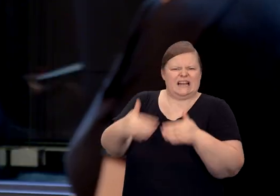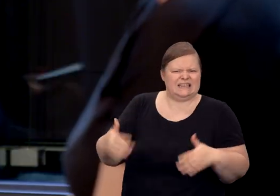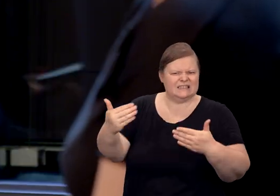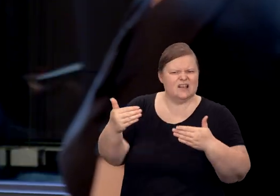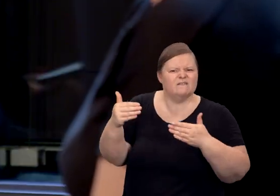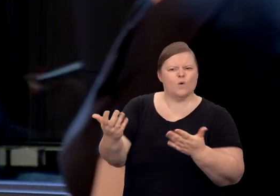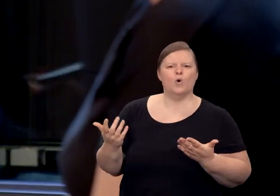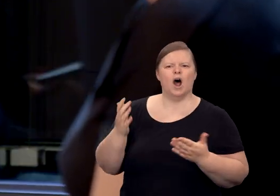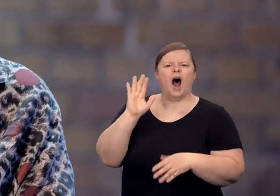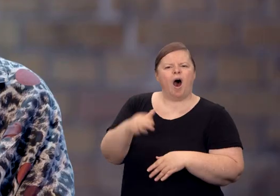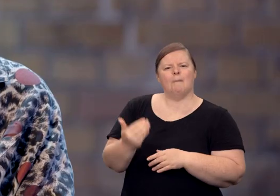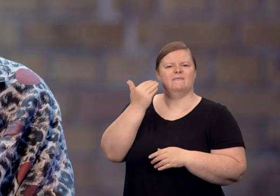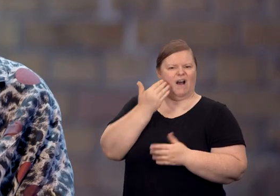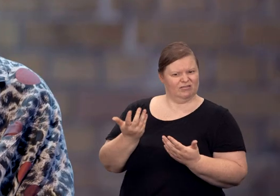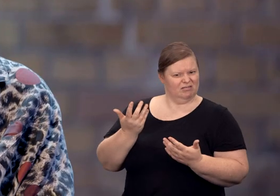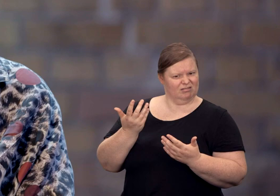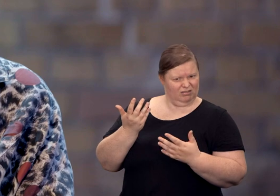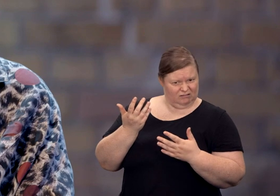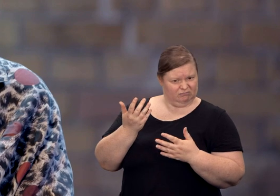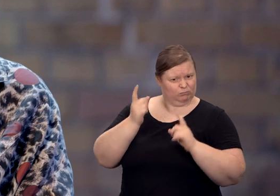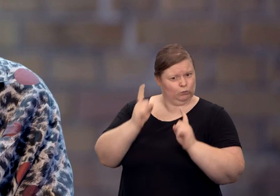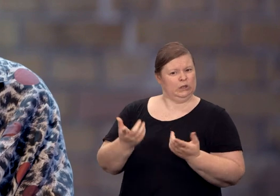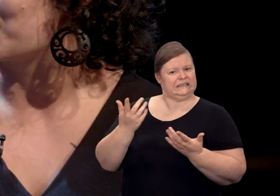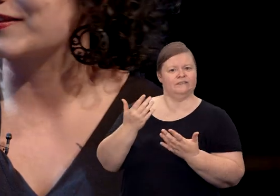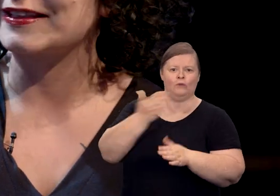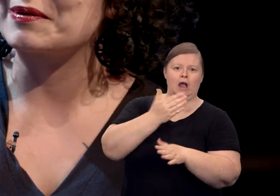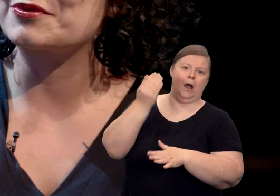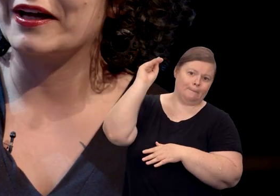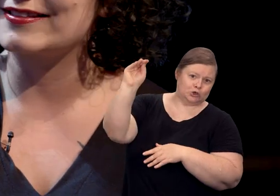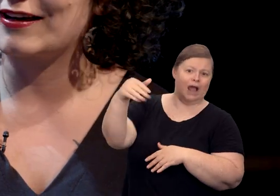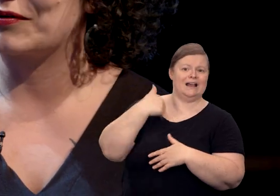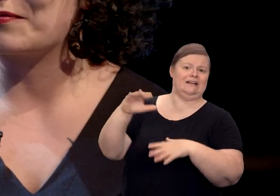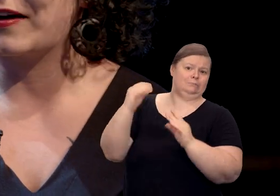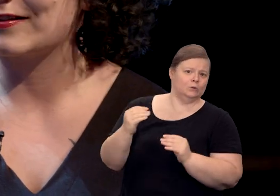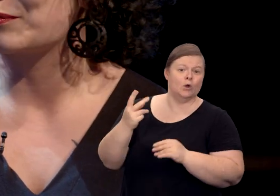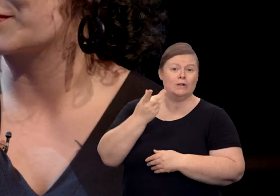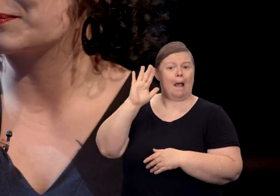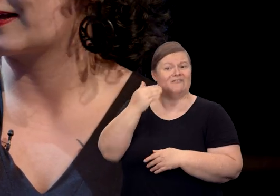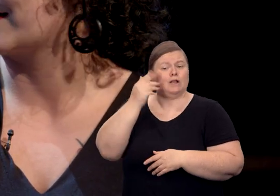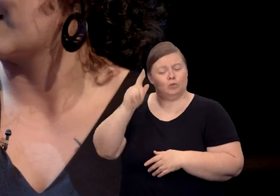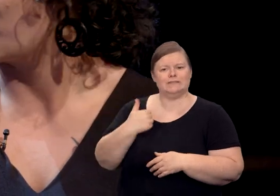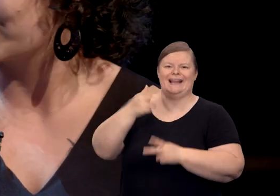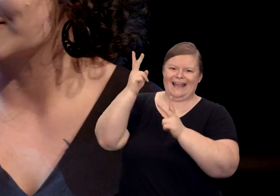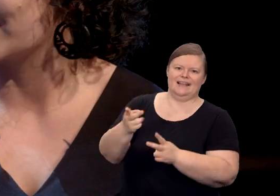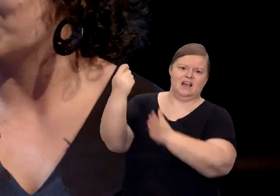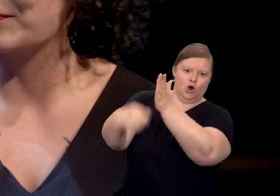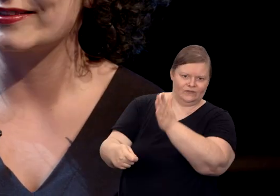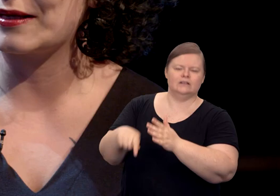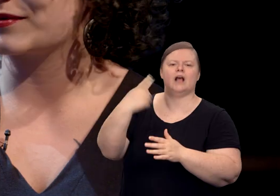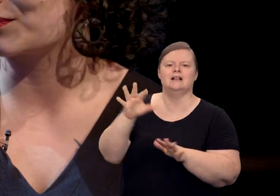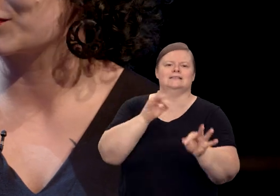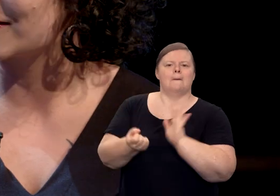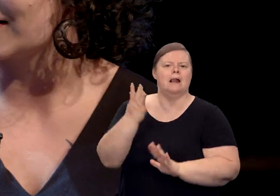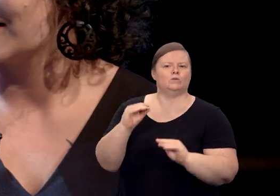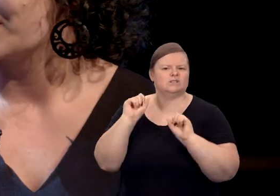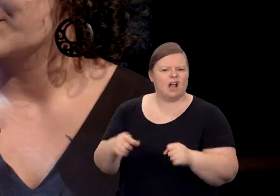bisschen, wo setzt man halt die Grenze, ne? Also so ab wann muss ich jemandem Bescheid sagen oder ab wann muss ich mir die Rechte kaufen, um ein